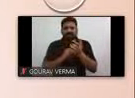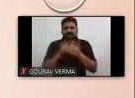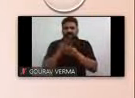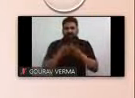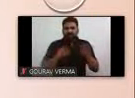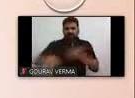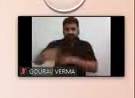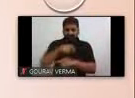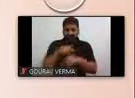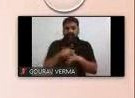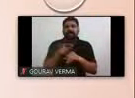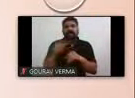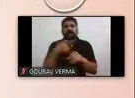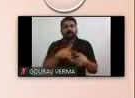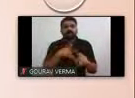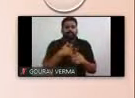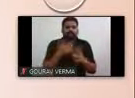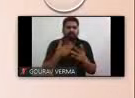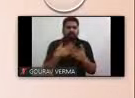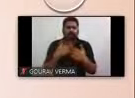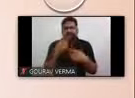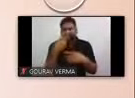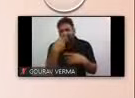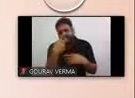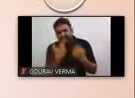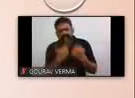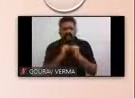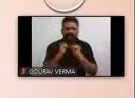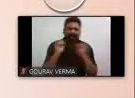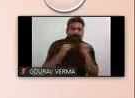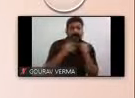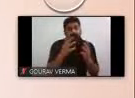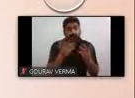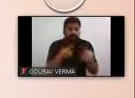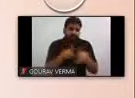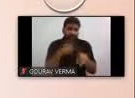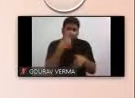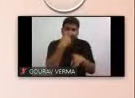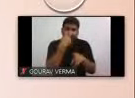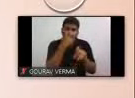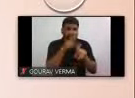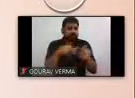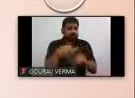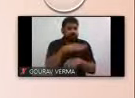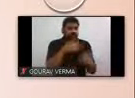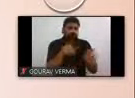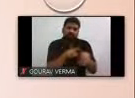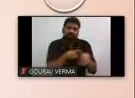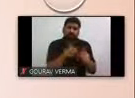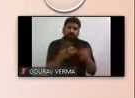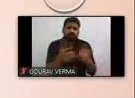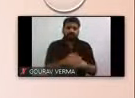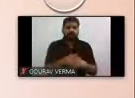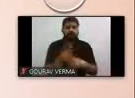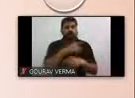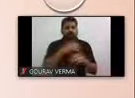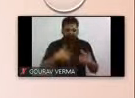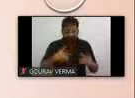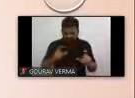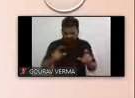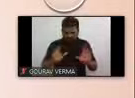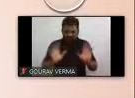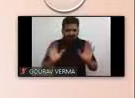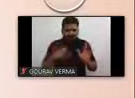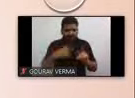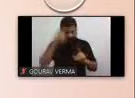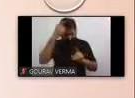है, लोटने लगेंगे, रोने लगेंगे. इवन अ ब्लाइंड चाइल्ड कैन डू दैट because they are so uncomfortable, their